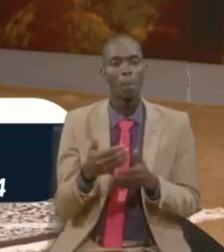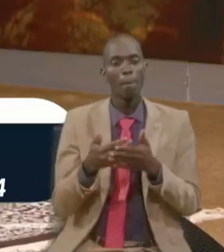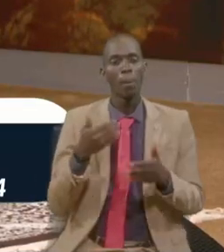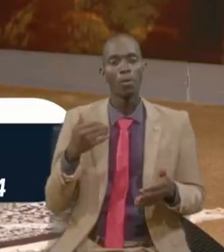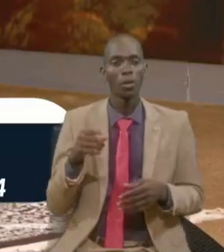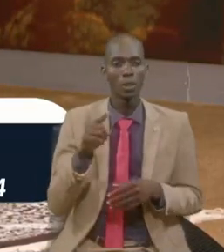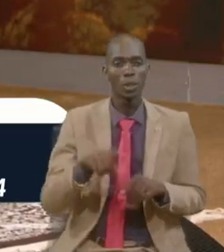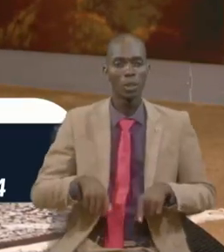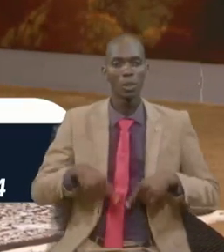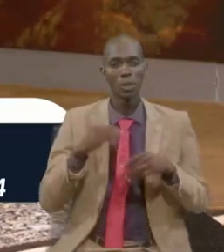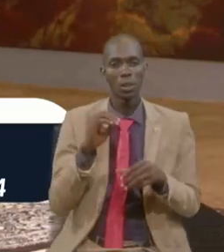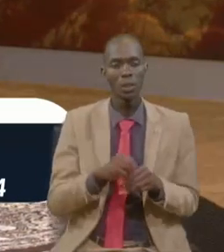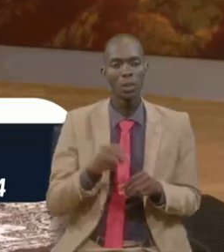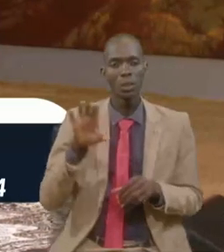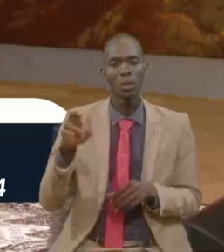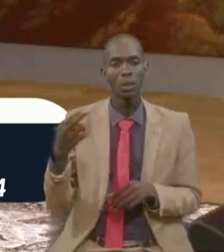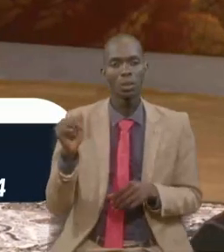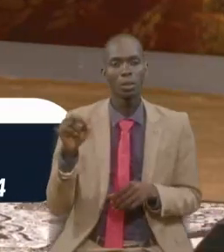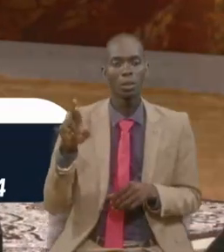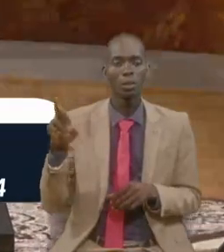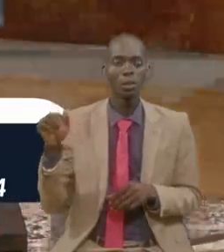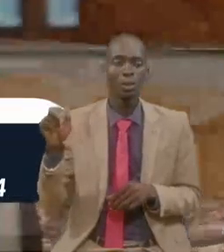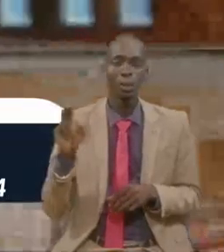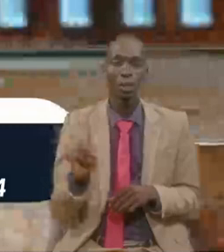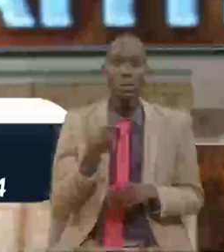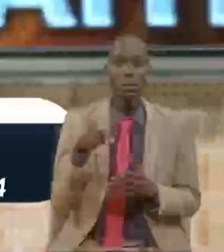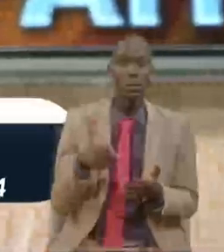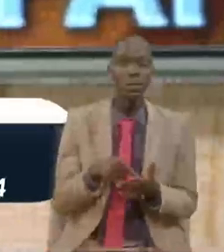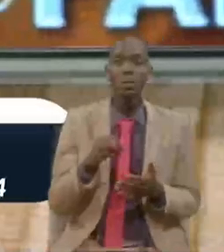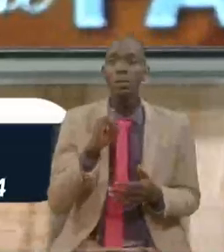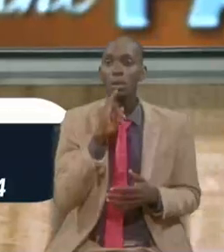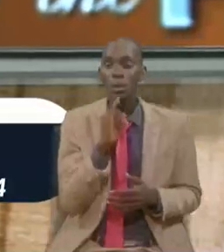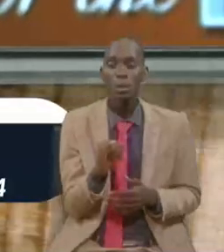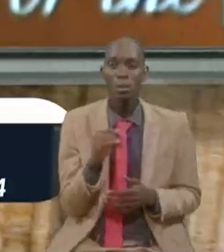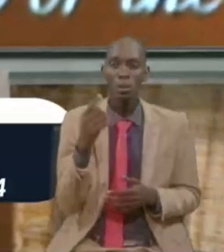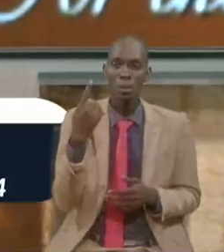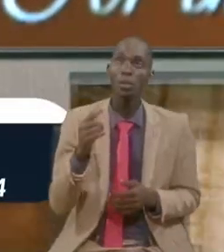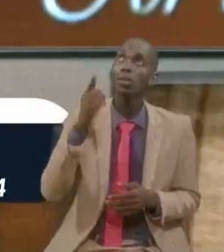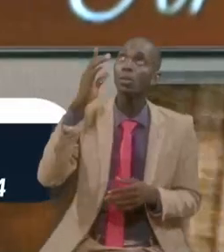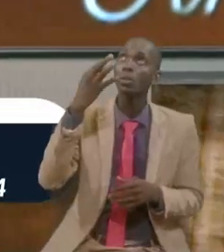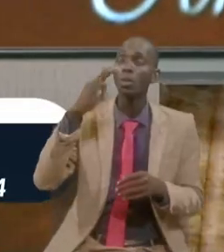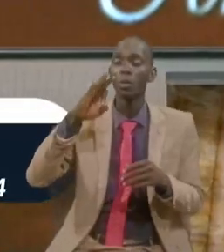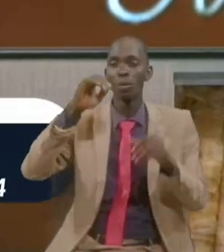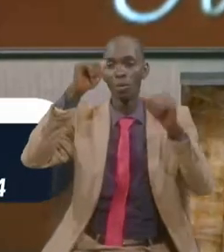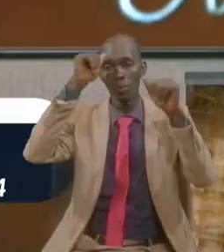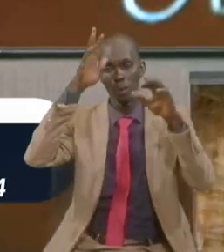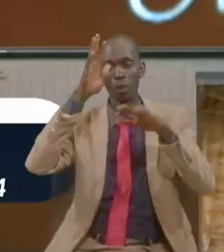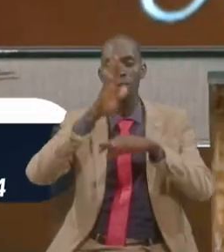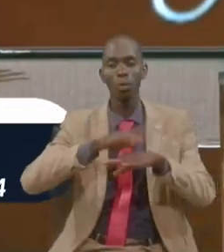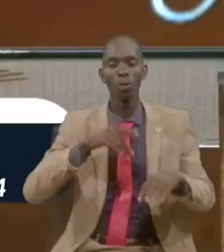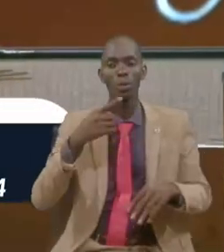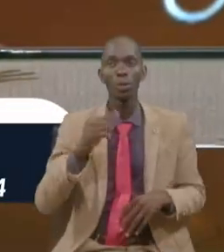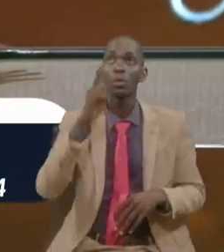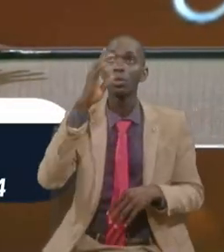avant qu'il s'établisse à Charan. Le Dieu de Père est appelé ici le Dieu